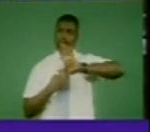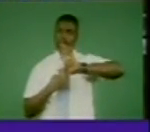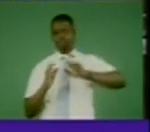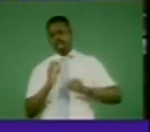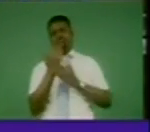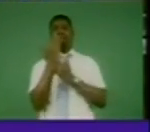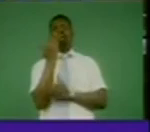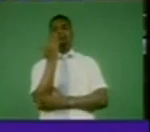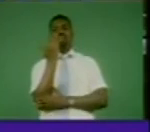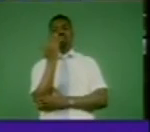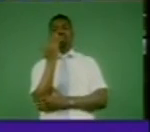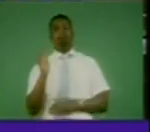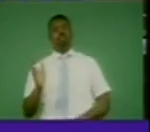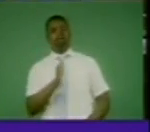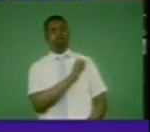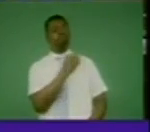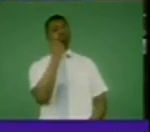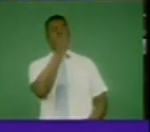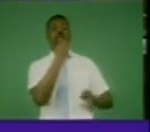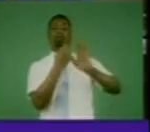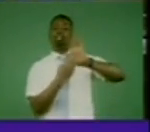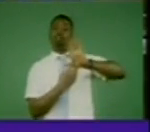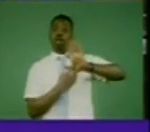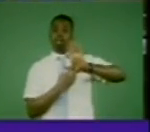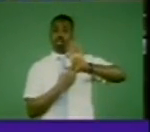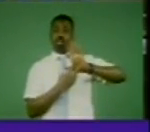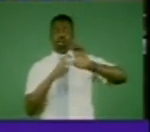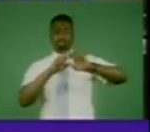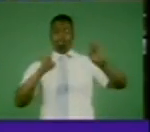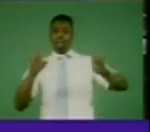samani. Ilikuwa ina ibara ya 70 hadi 75.